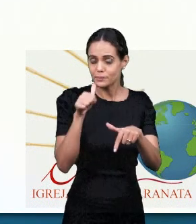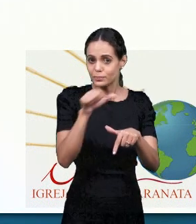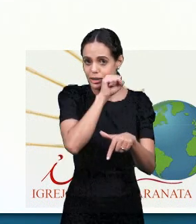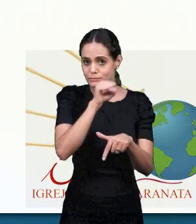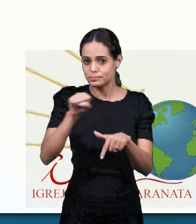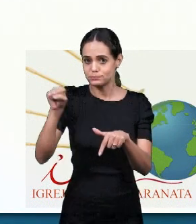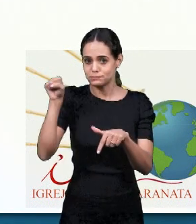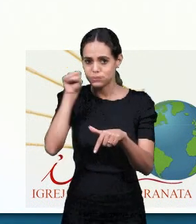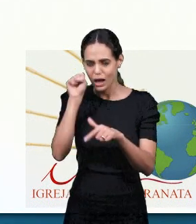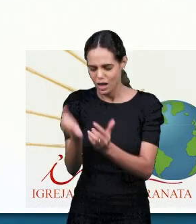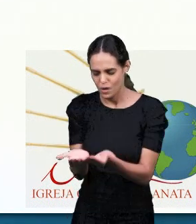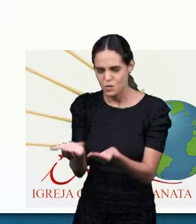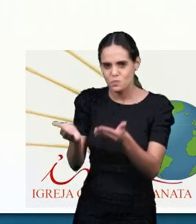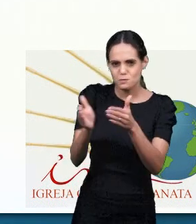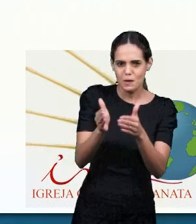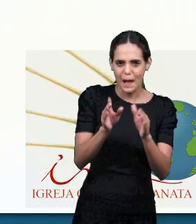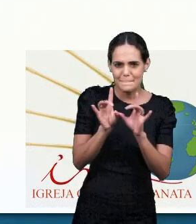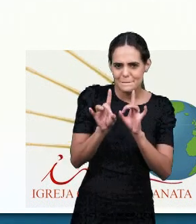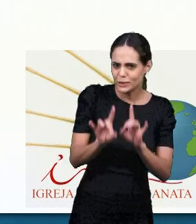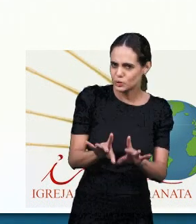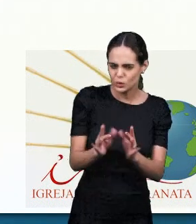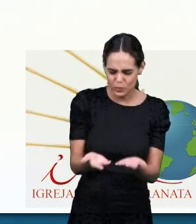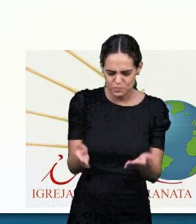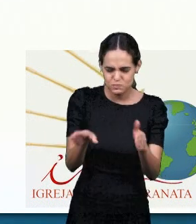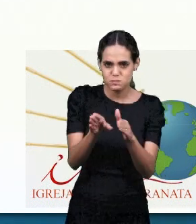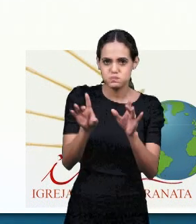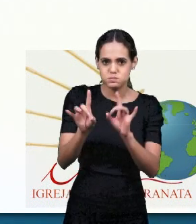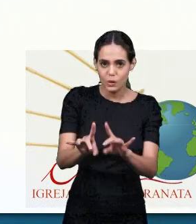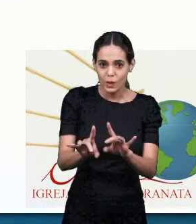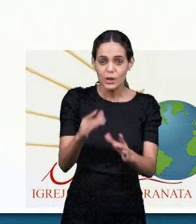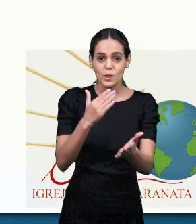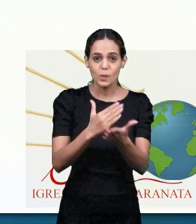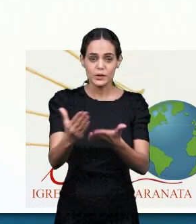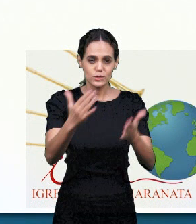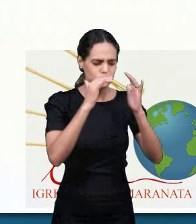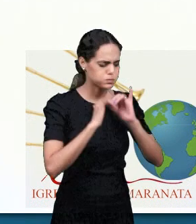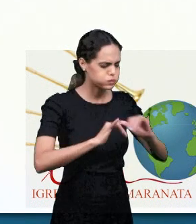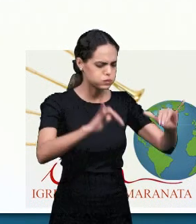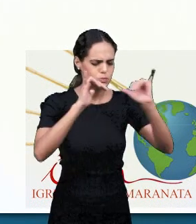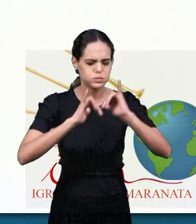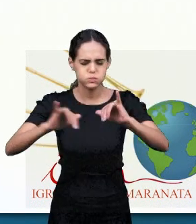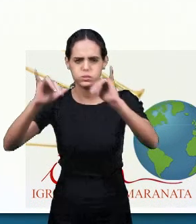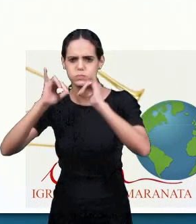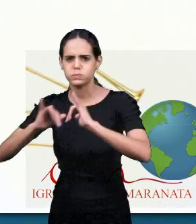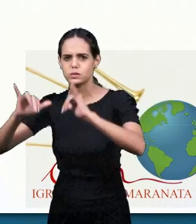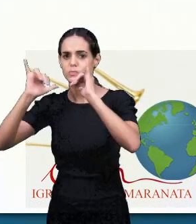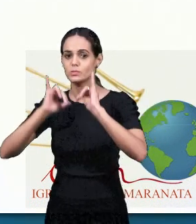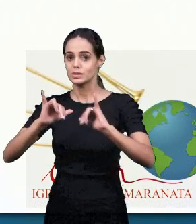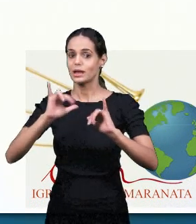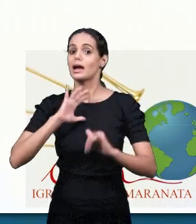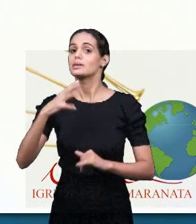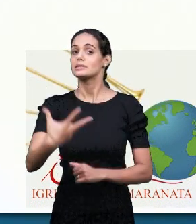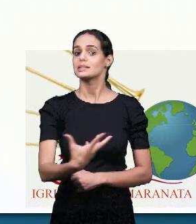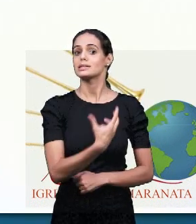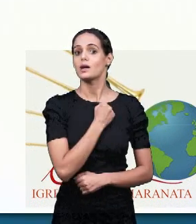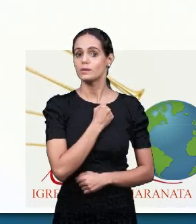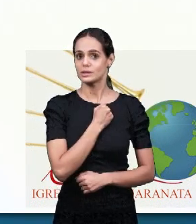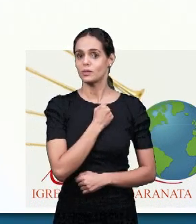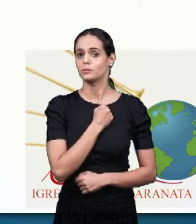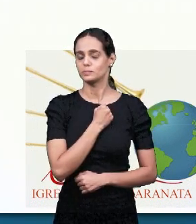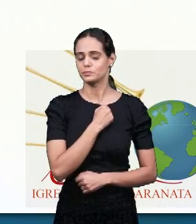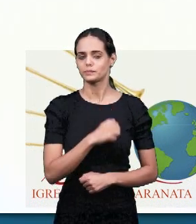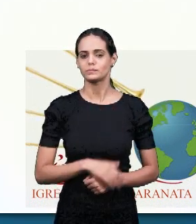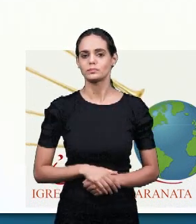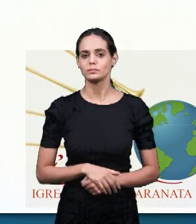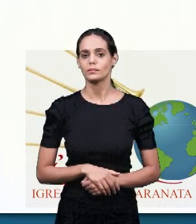cântaro abandonné junto à sa fonte couche e anunciou à côté na du cidade puits a et est allée salvação. annoncer dans la ville le Segunda salut. pergunta destinada Deuxième a question